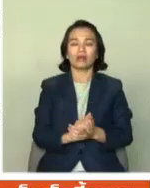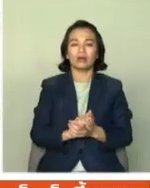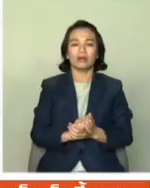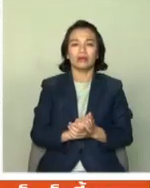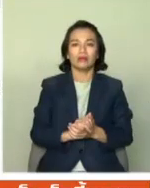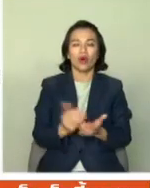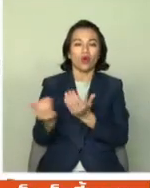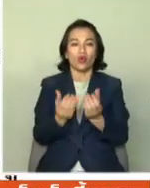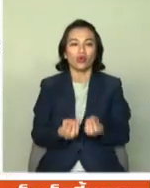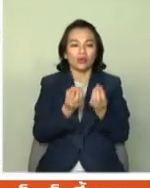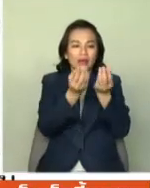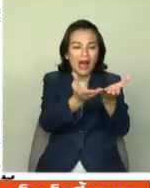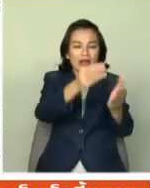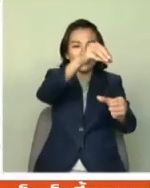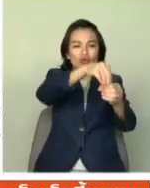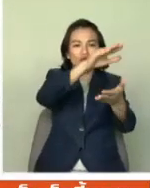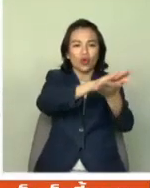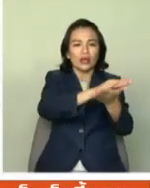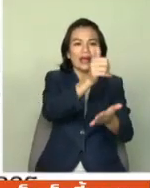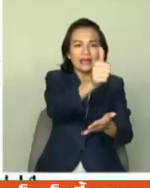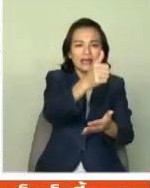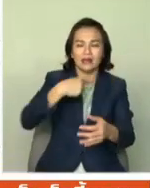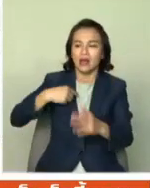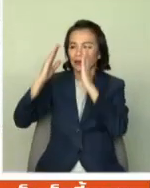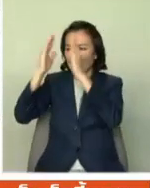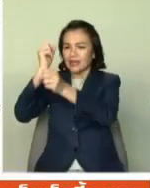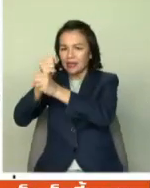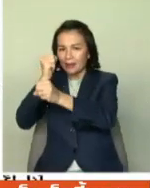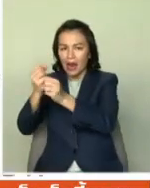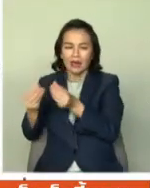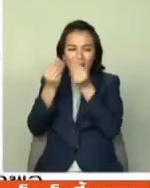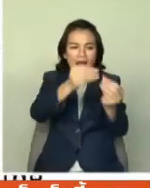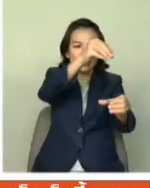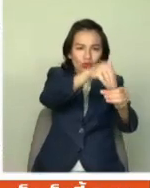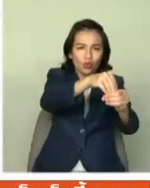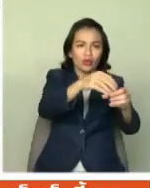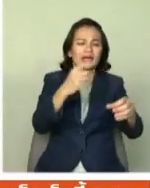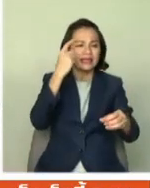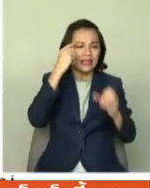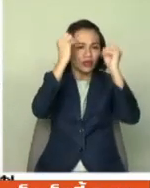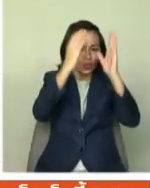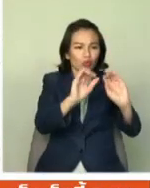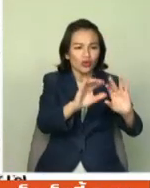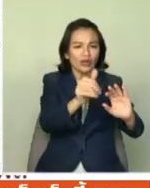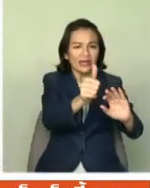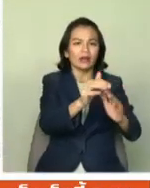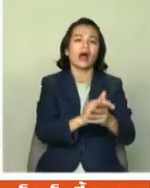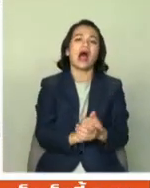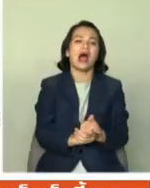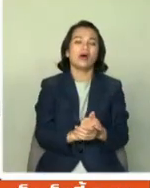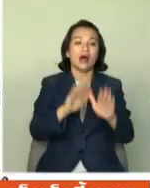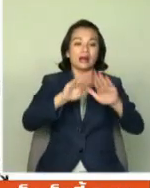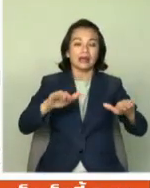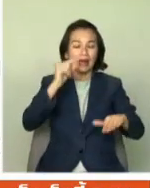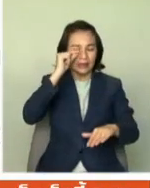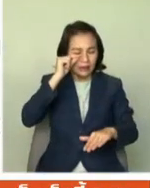ไปอะเลือกให้อยู่ในที่ดีๆขยันทำมาหากินมาให้เขาอยู่ในที่ดีๆไม่คิดว่าจะเป็นแบบนี้ค่ะ ใช่แล้วเด็กอะตื่นมาแต่เช้า